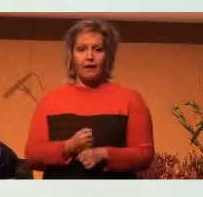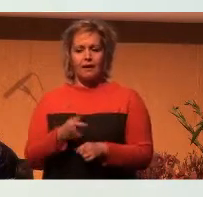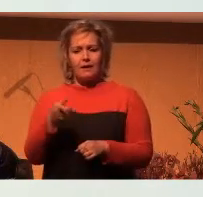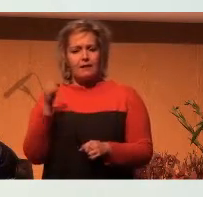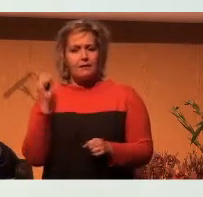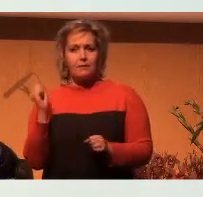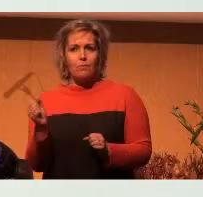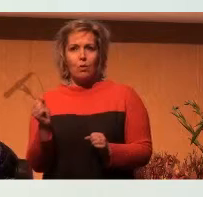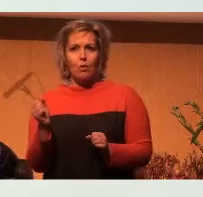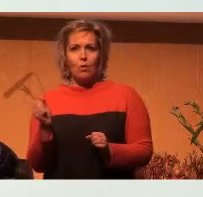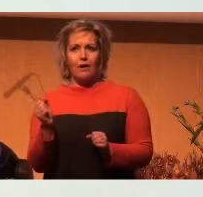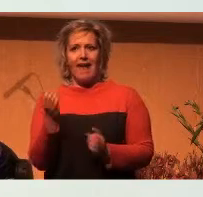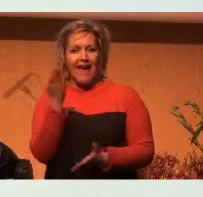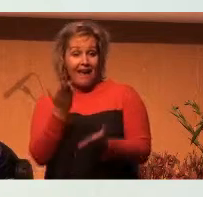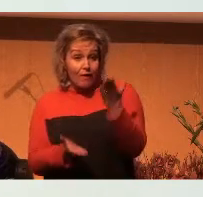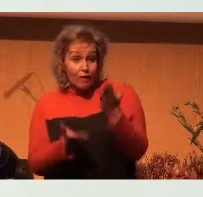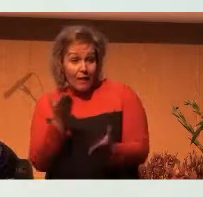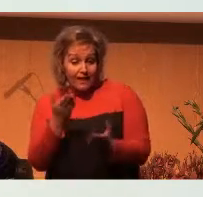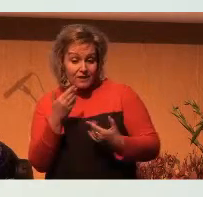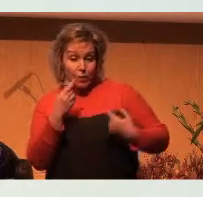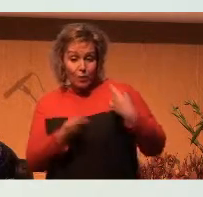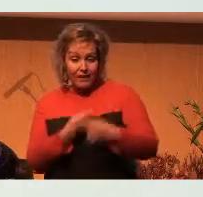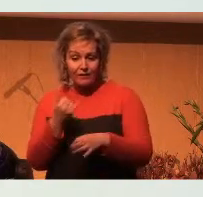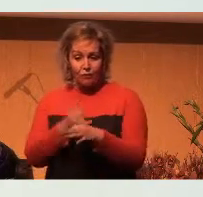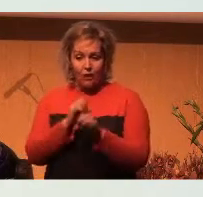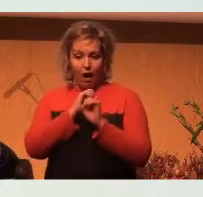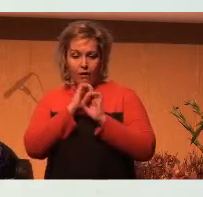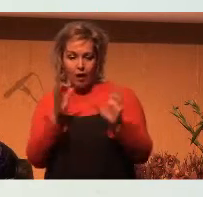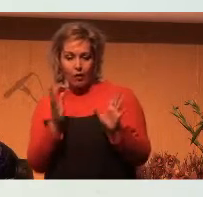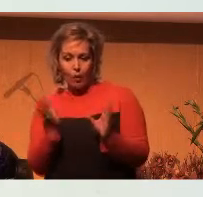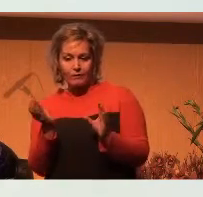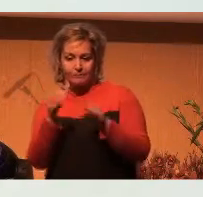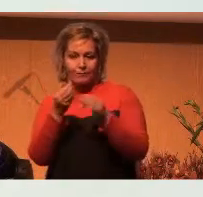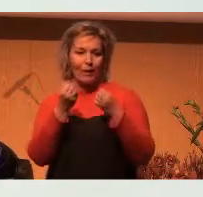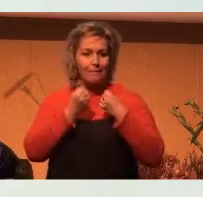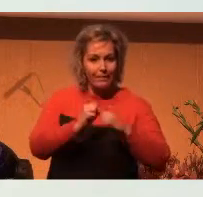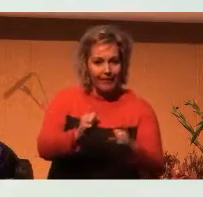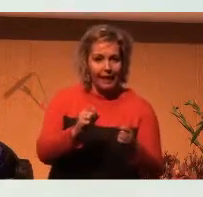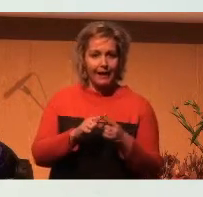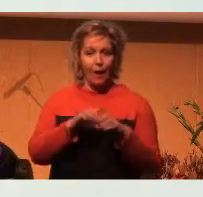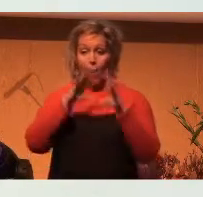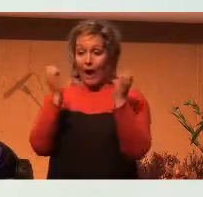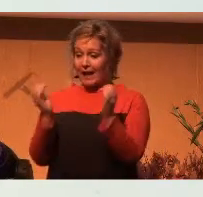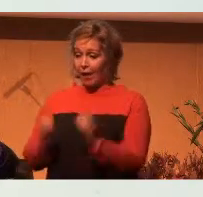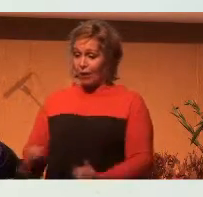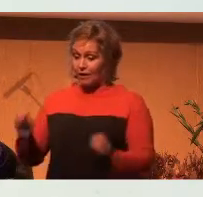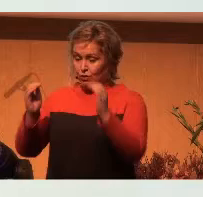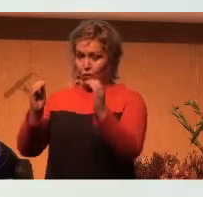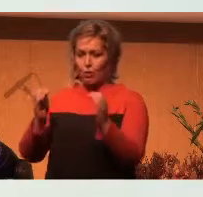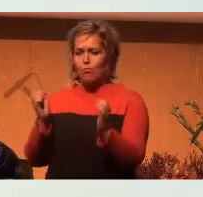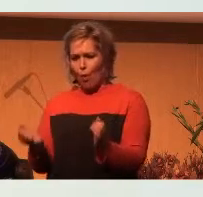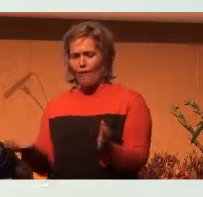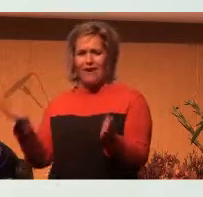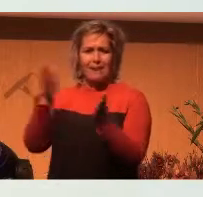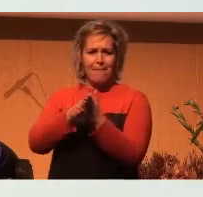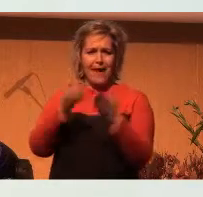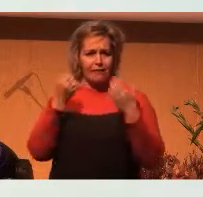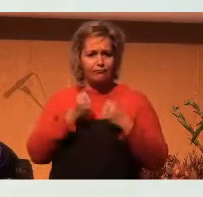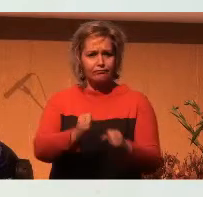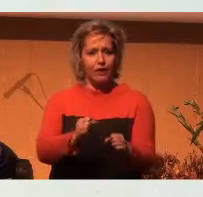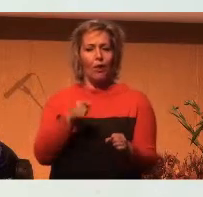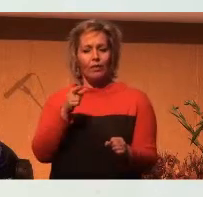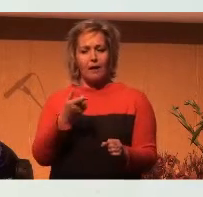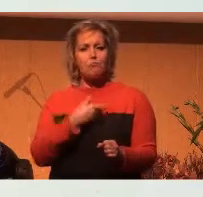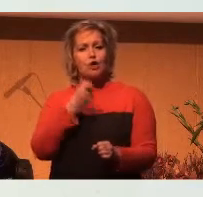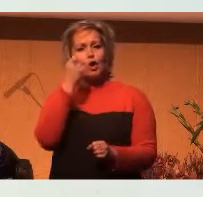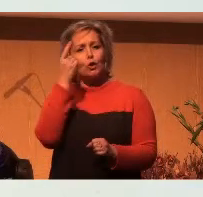må evalueres underveis hvordan man klarer å implementere, og hele organisasjonen må være med. Og det er